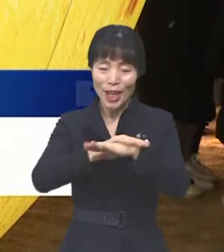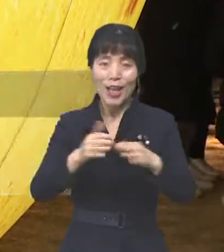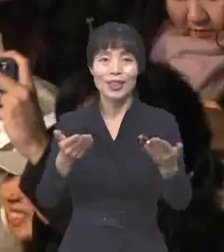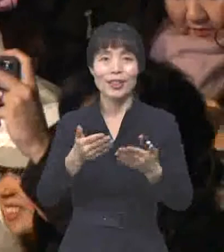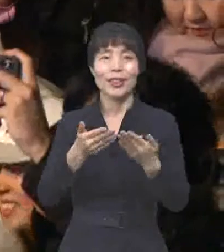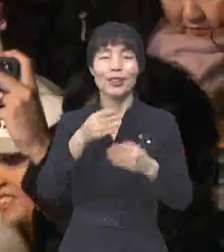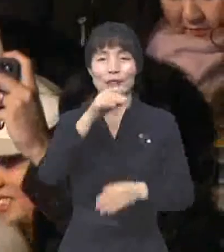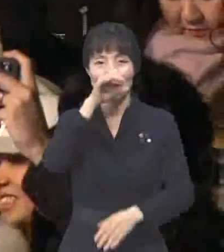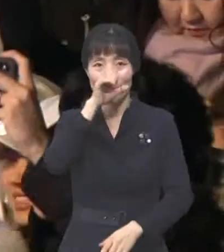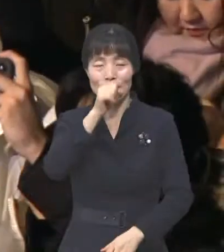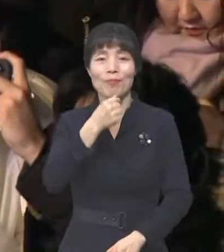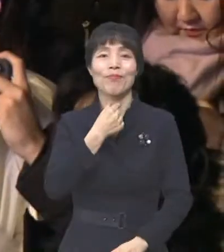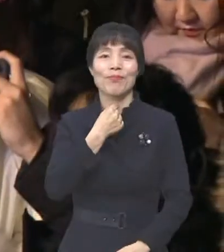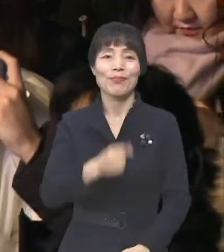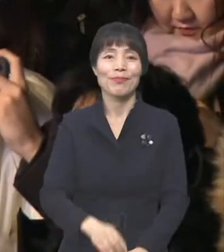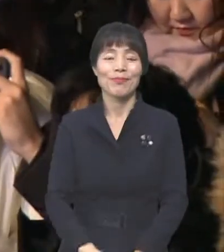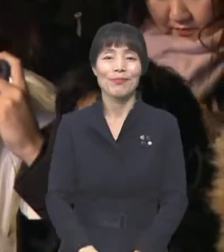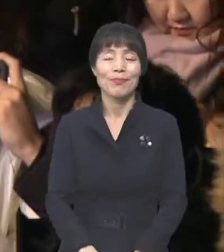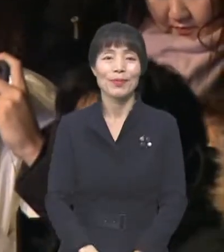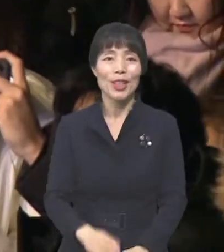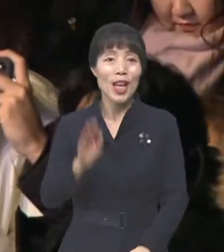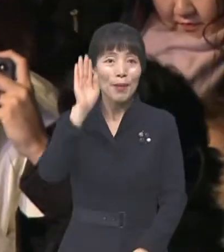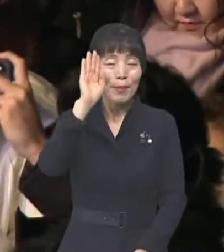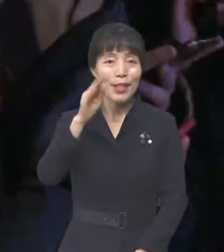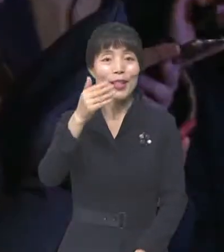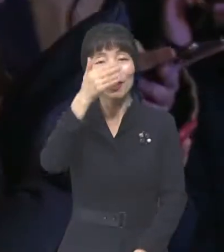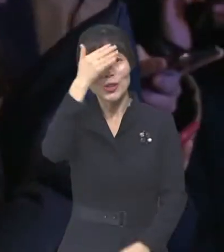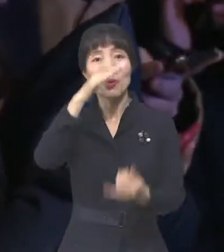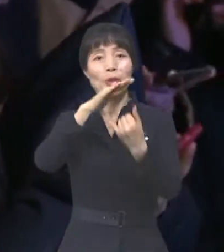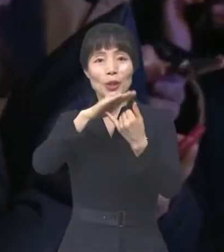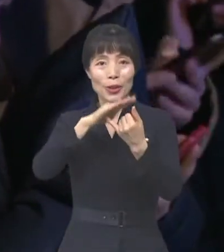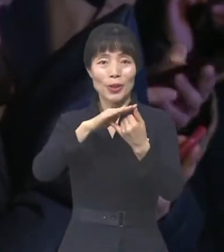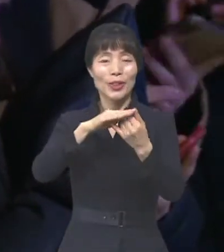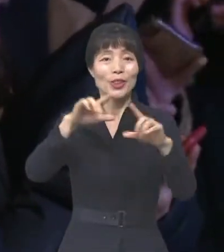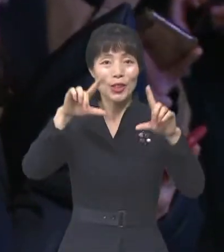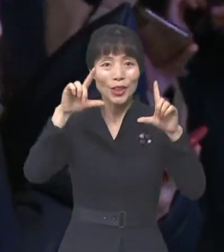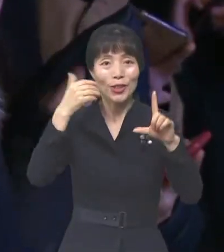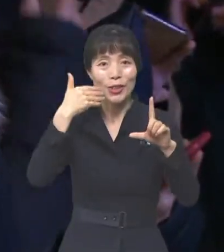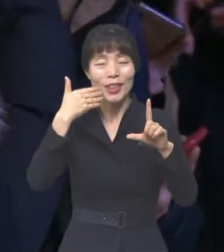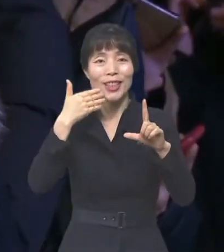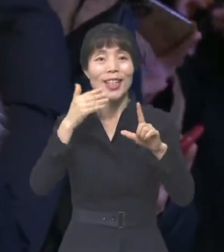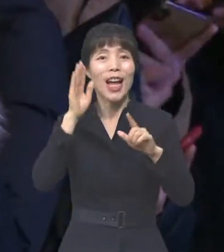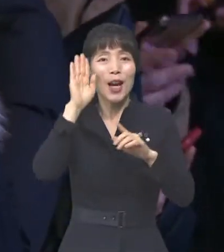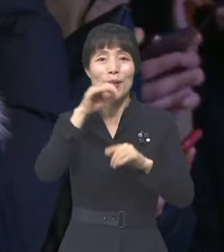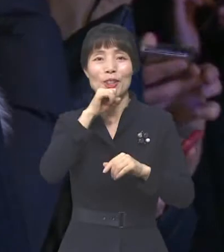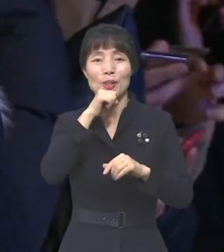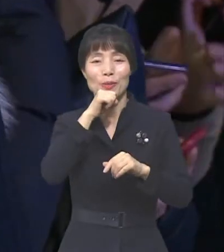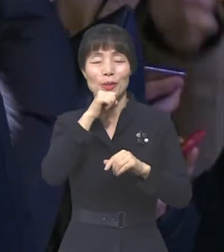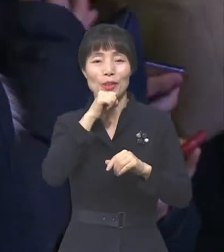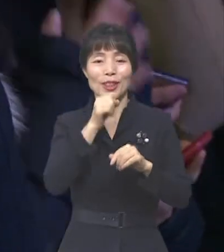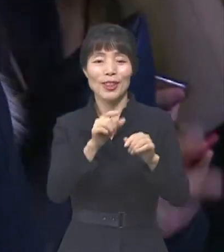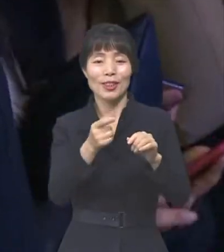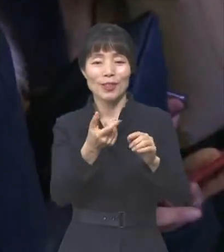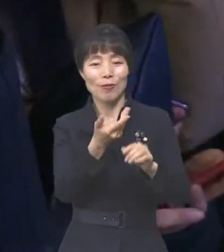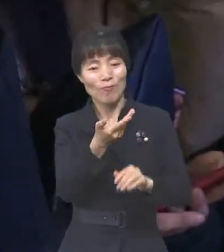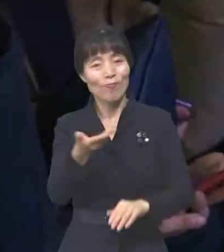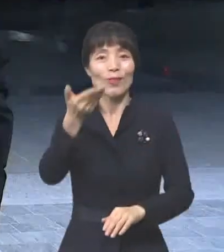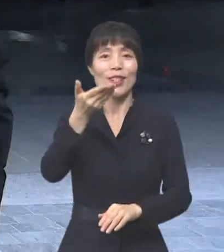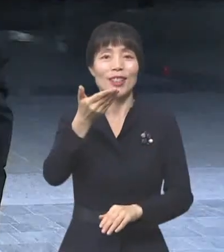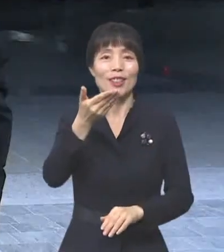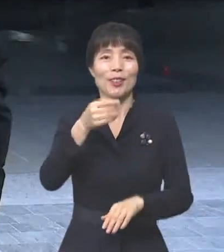좋겠고. 우리 미래의 주인공 청소년들은 새해 조금 더 나은 성적을 올려보겠다고 의지를